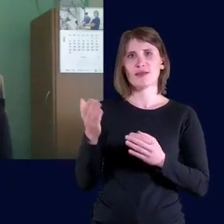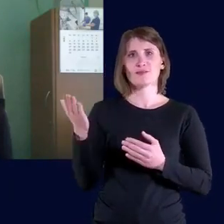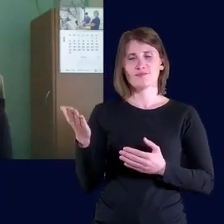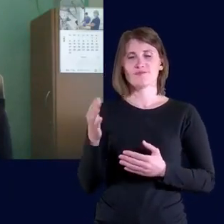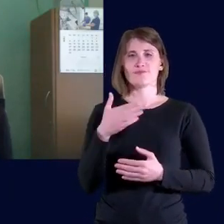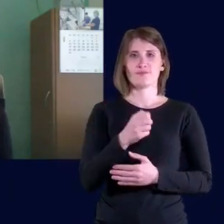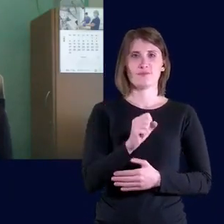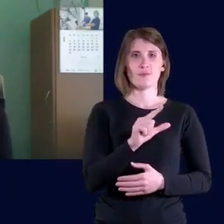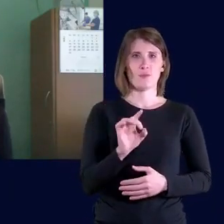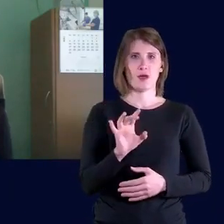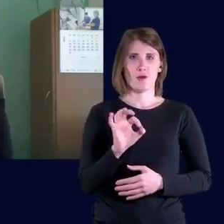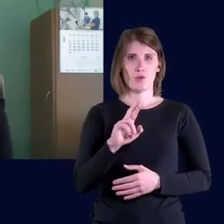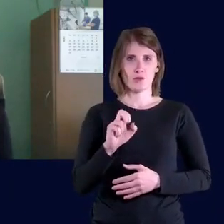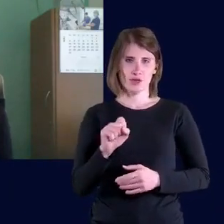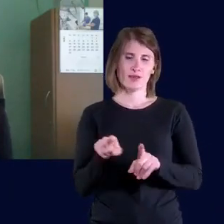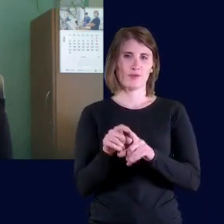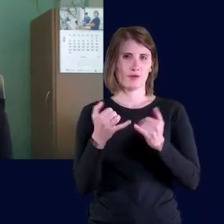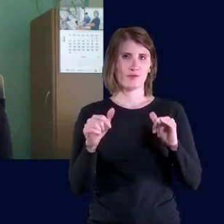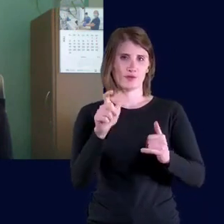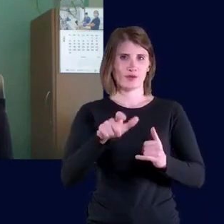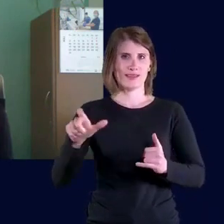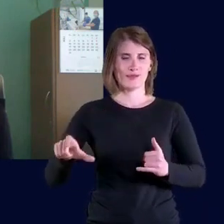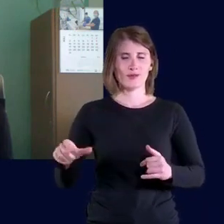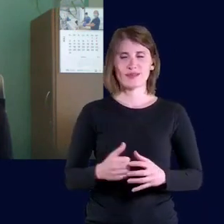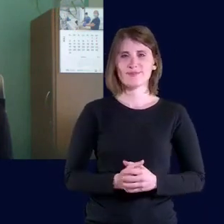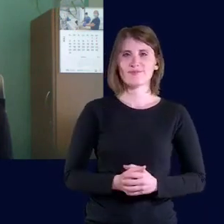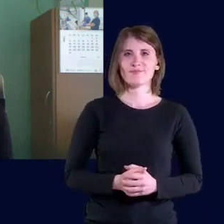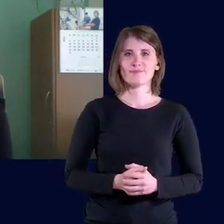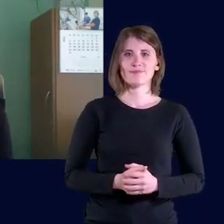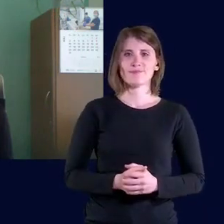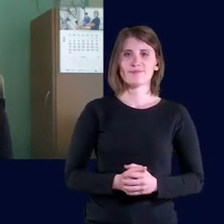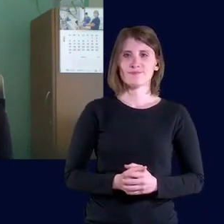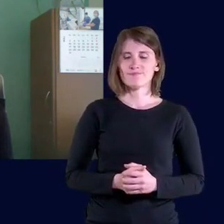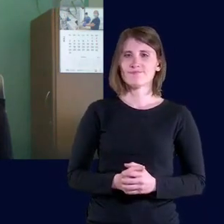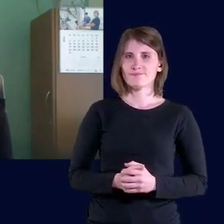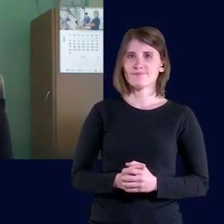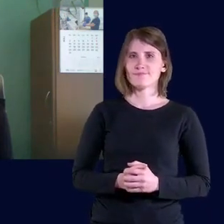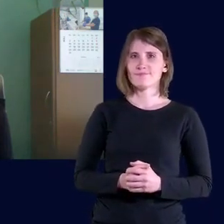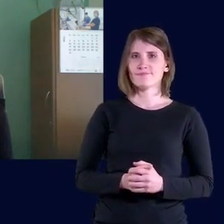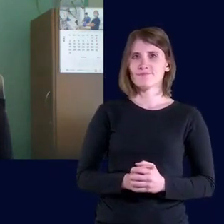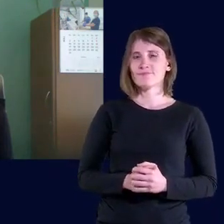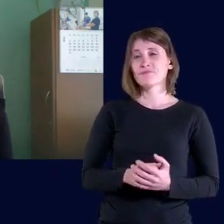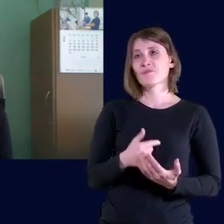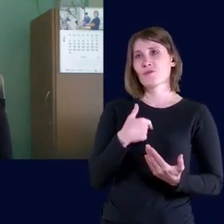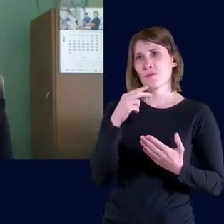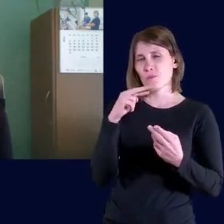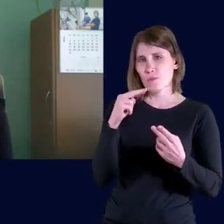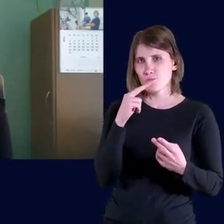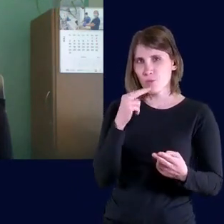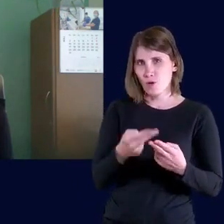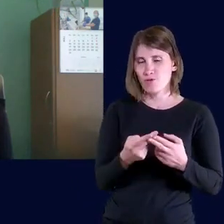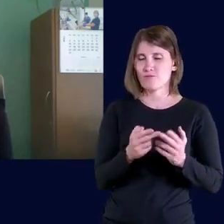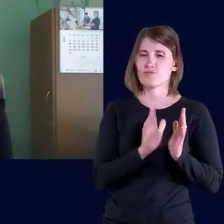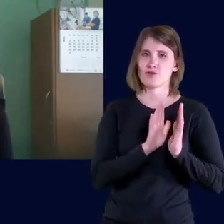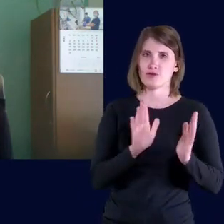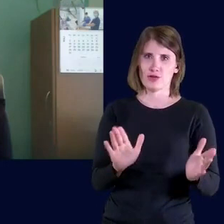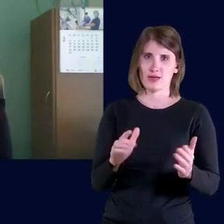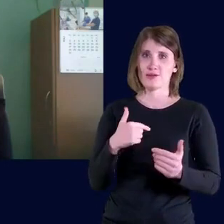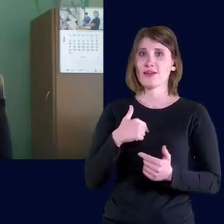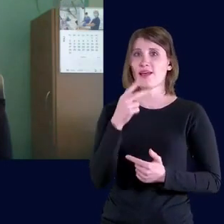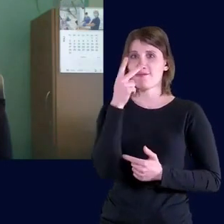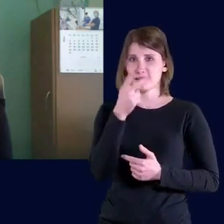Małgorzata potem państwa powiem także i to będzie szczera odpowiedź ja widzę